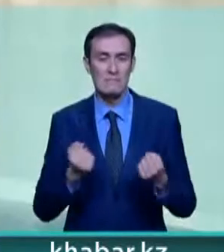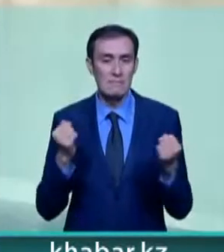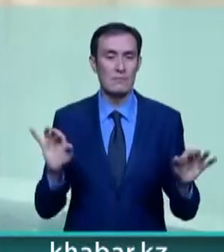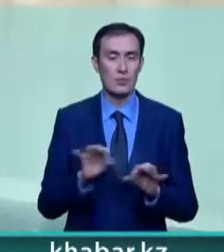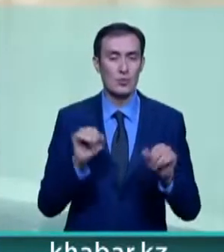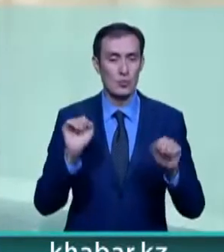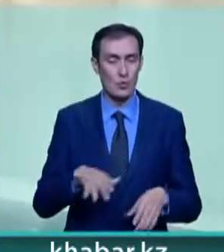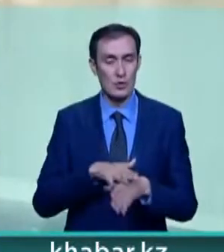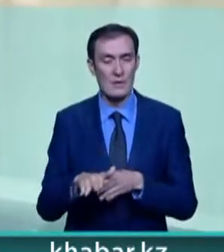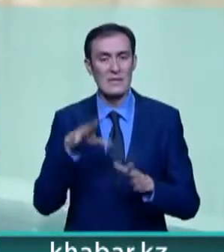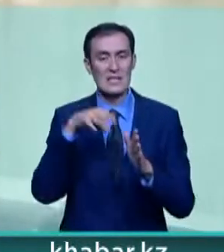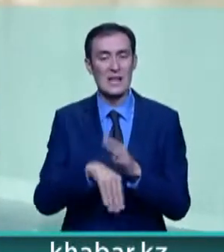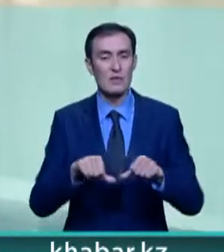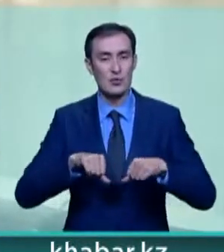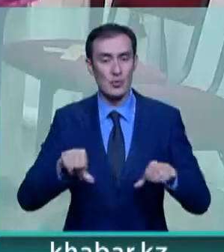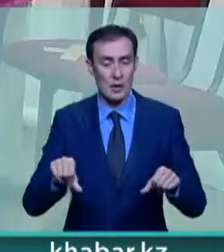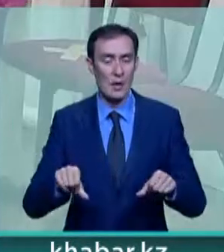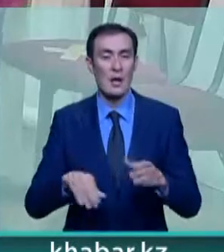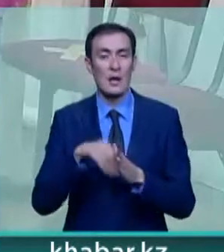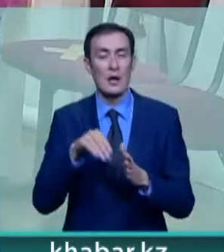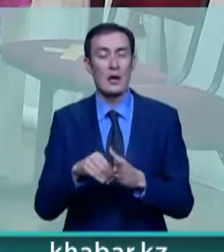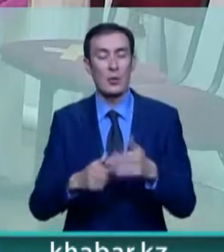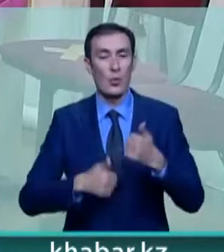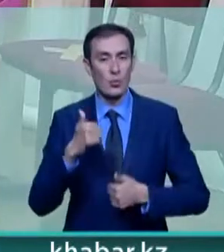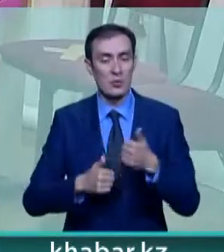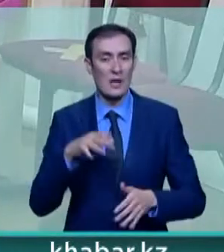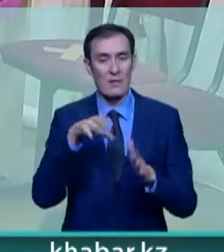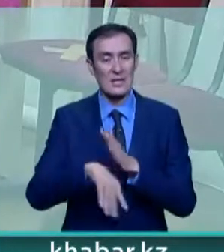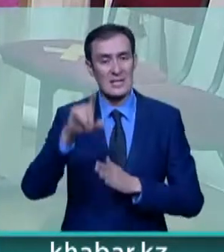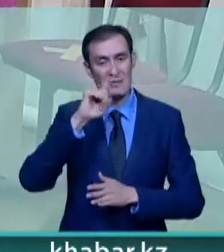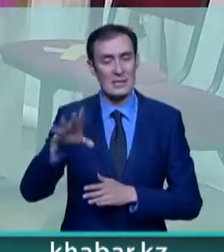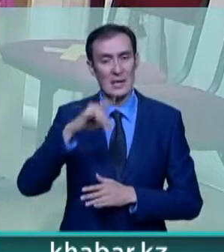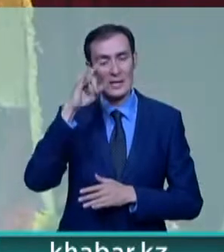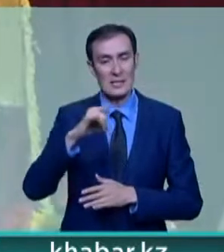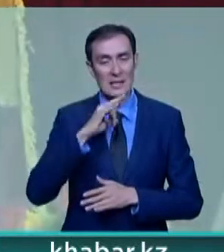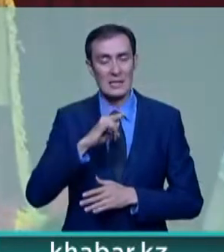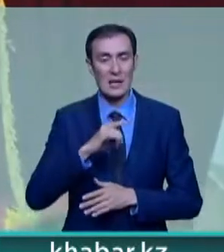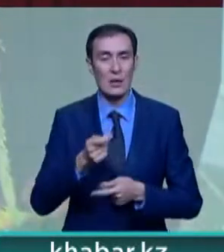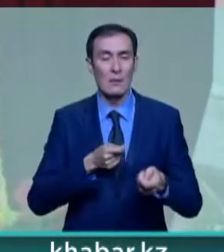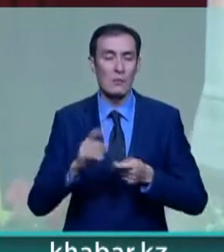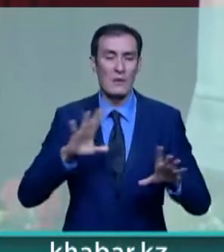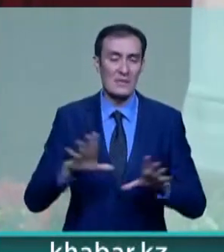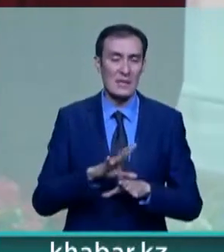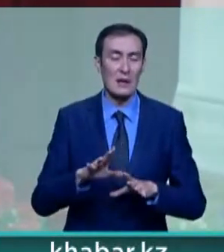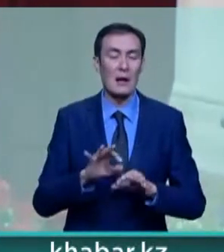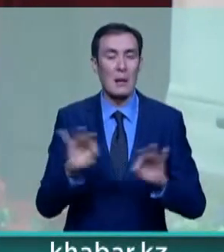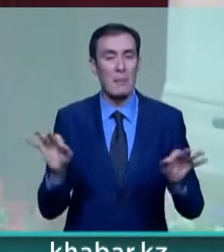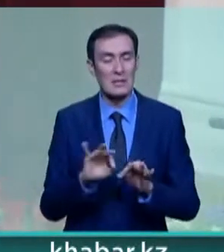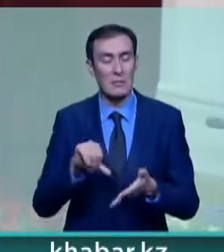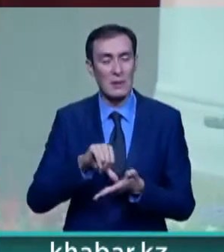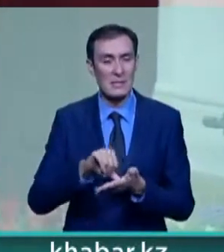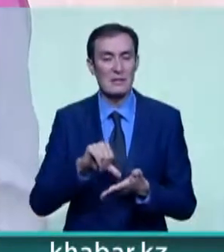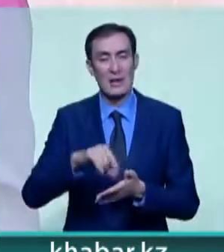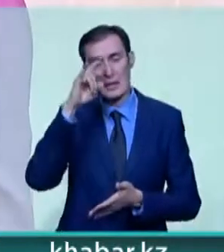поет. В состав жюри национального отборочного тура детского конкурса вошли известные отечественные продюсеры, певцы и композиторы.